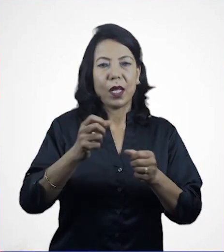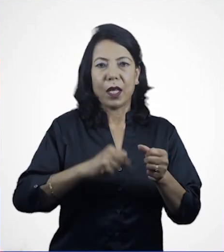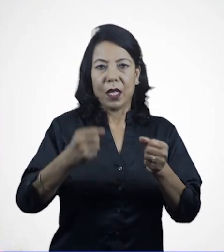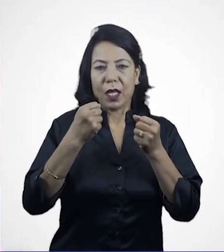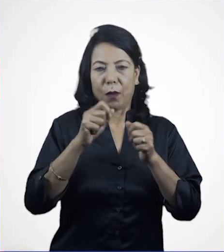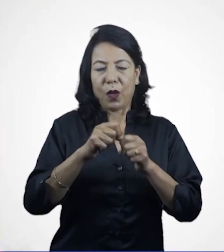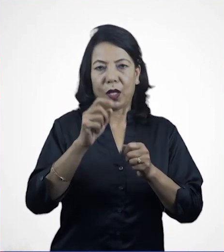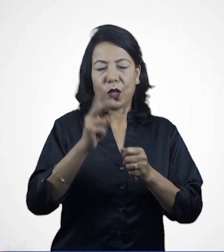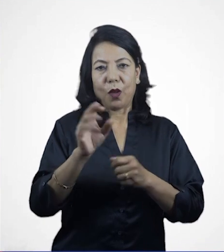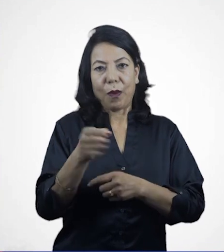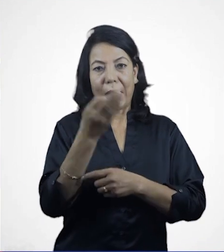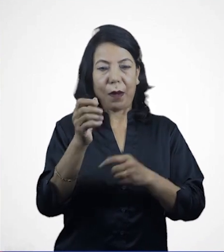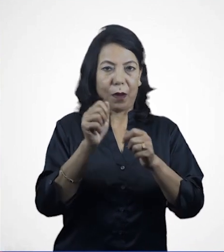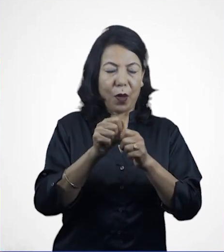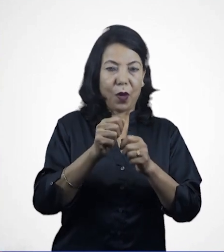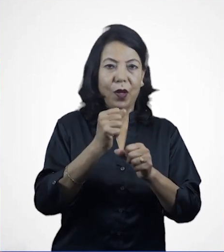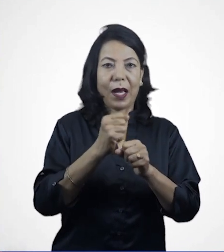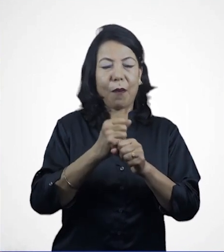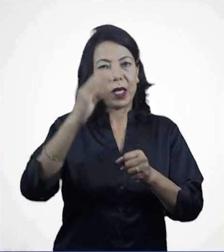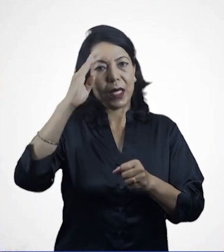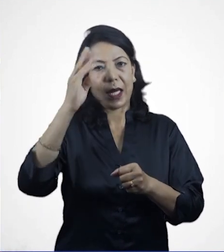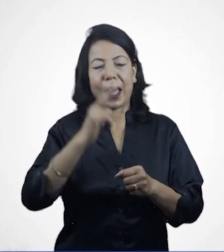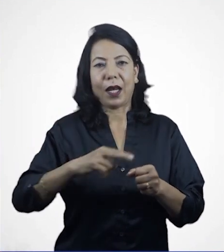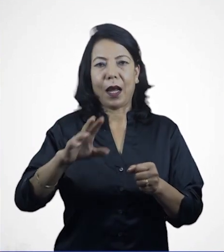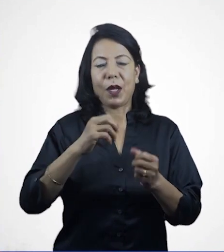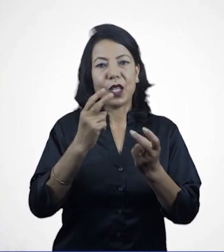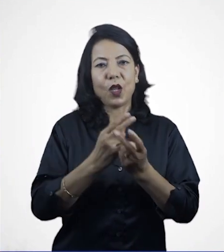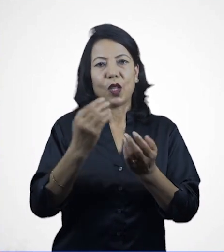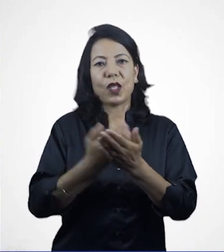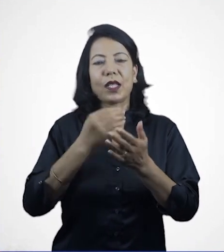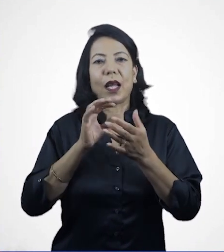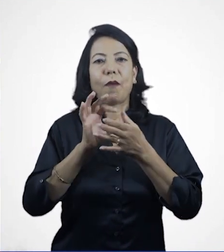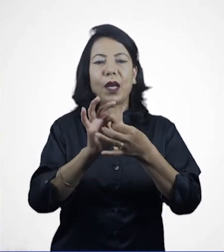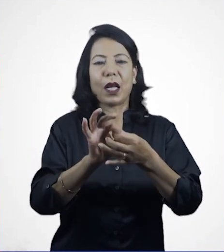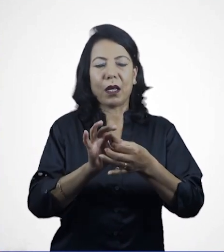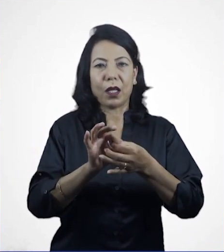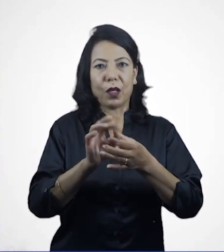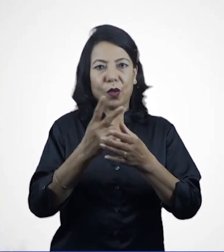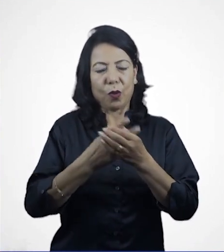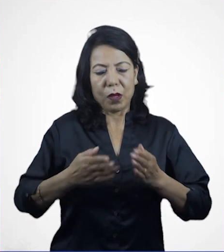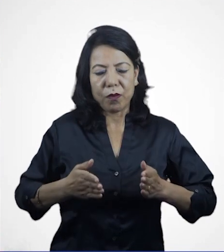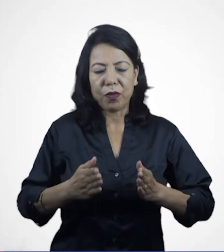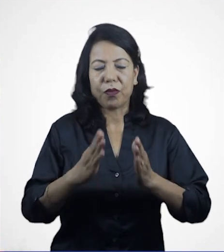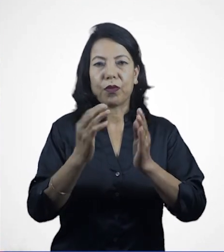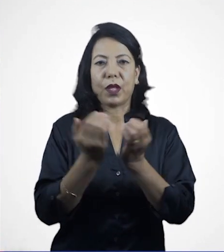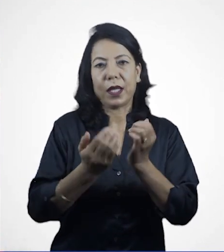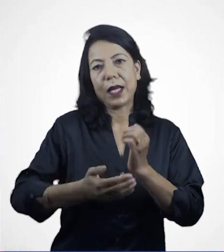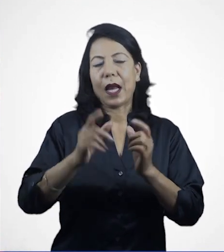जो बाताबरन कीरेट कामपनी सरकार राहारी आप परालेल ली गरणु परनी हुन है